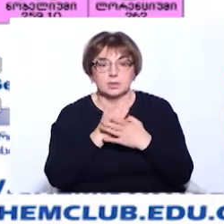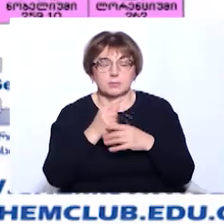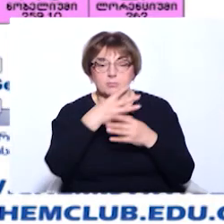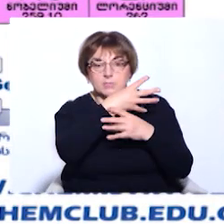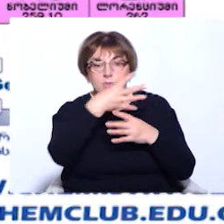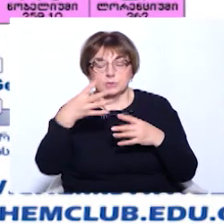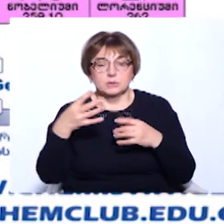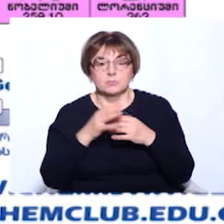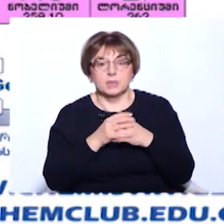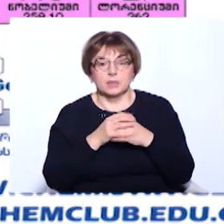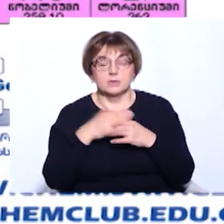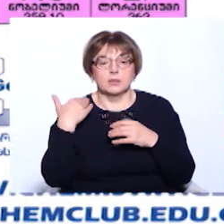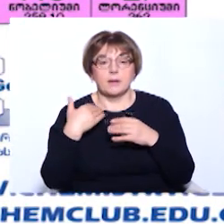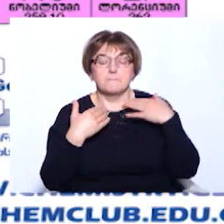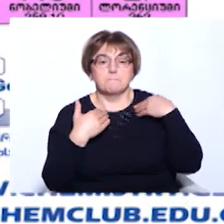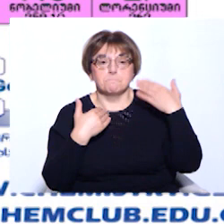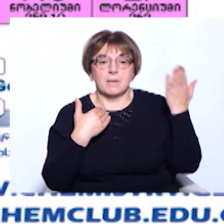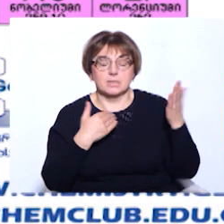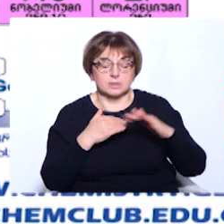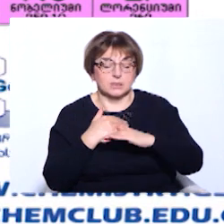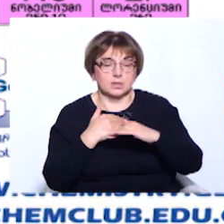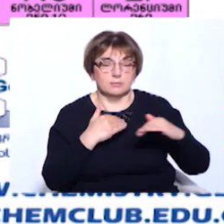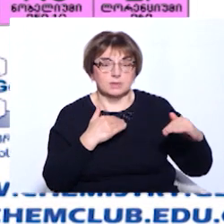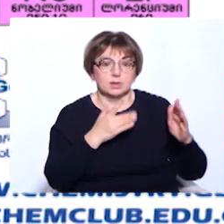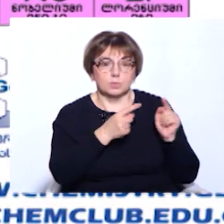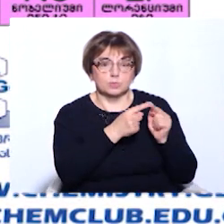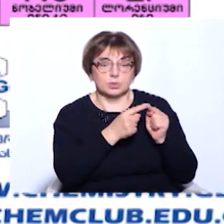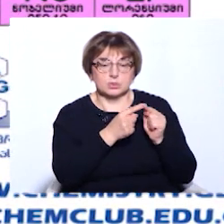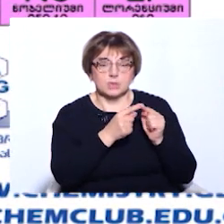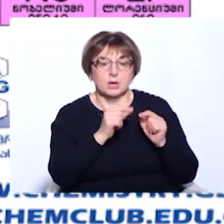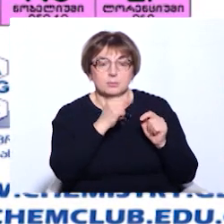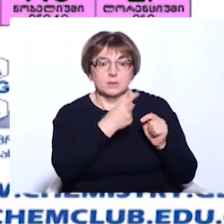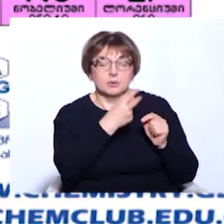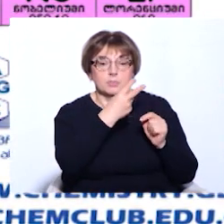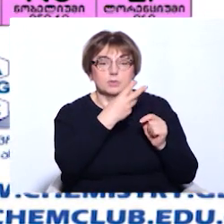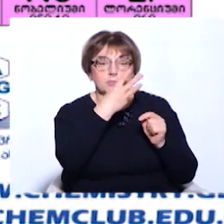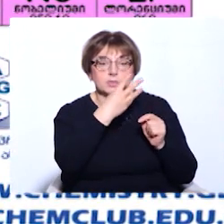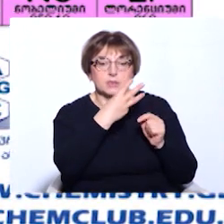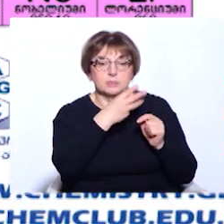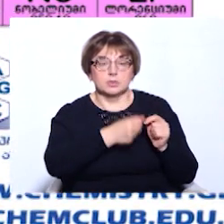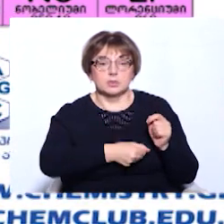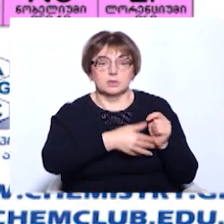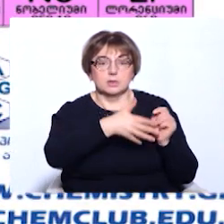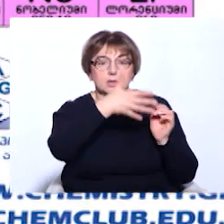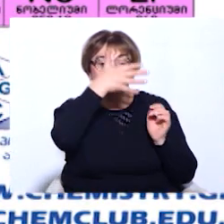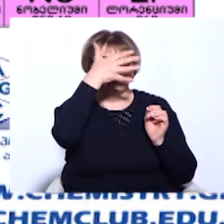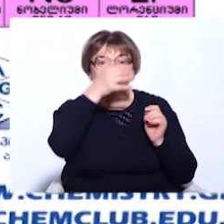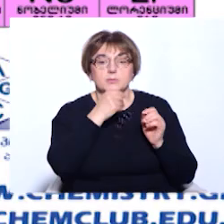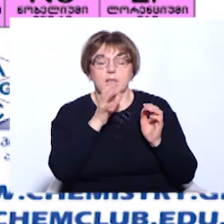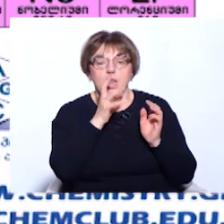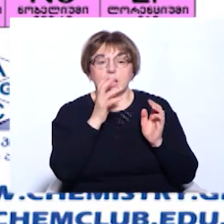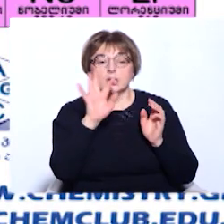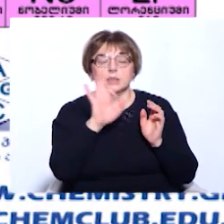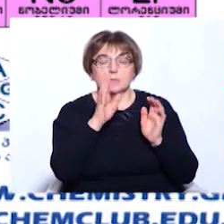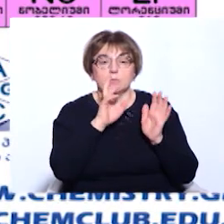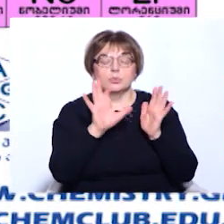პერიოდულ სისტემაში მარცხენა ქვედა კუთხეში. პირველი, მეორე, მესამე მთავარი ქვეჯგუფის ელემენტები